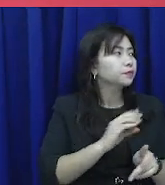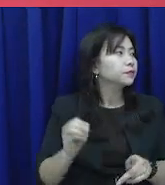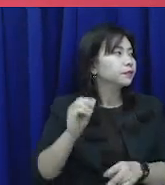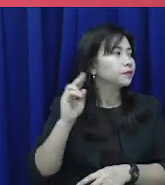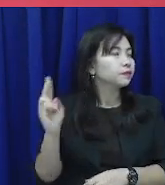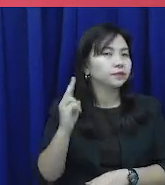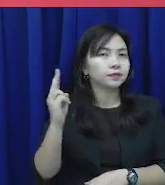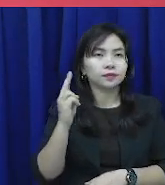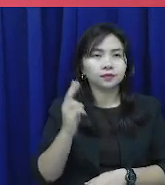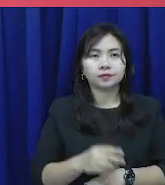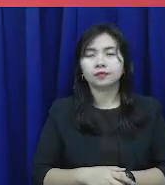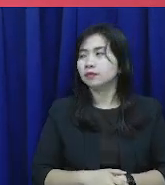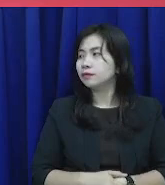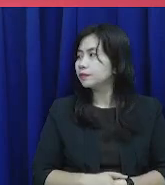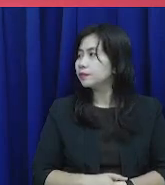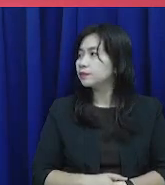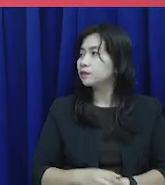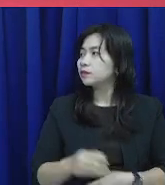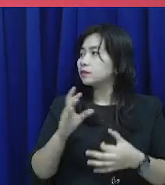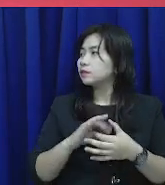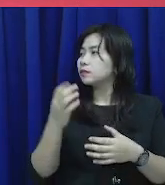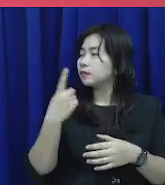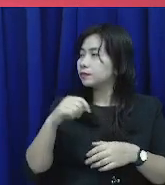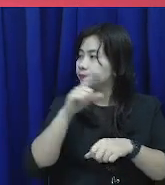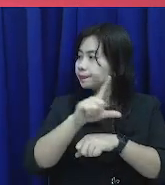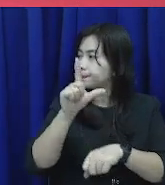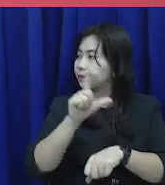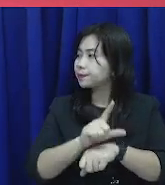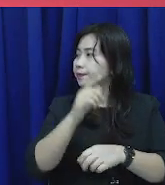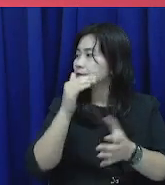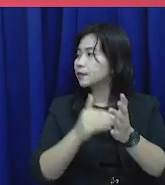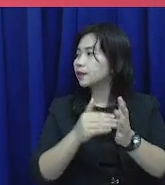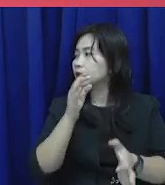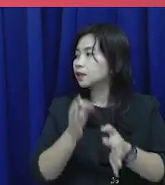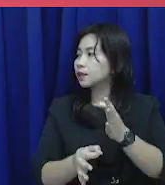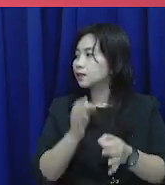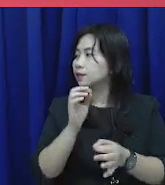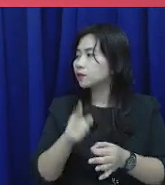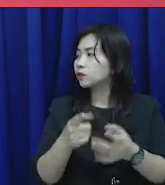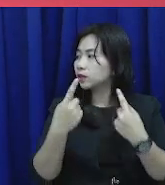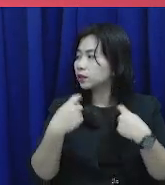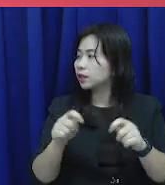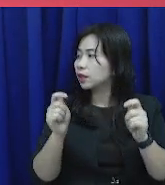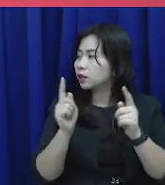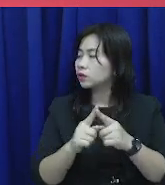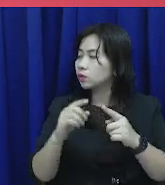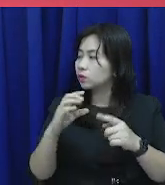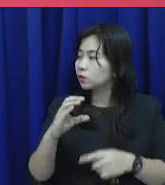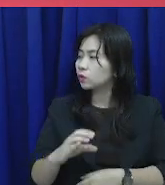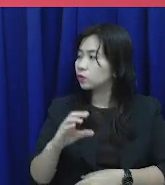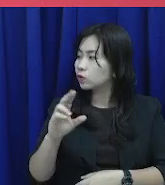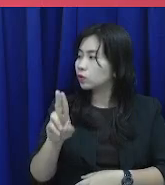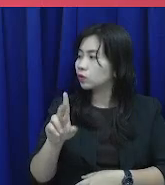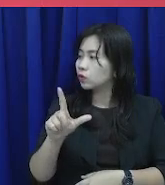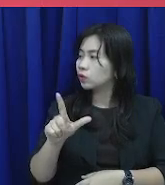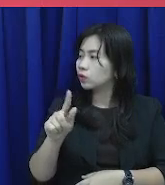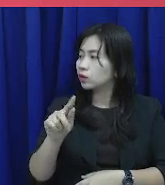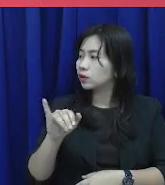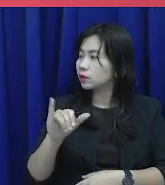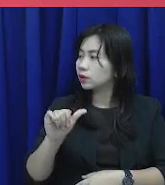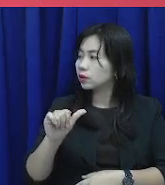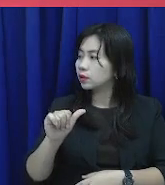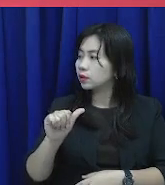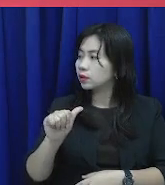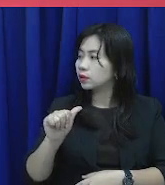and use of the land if you're going to cultivate A land sabihin pini-prepare mo yan sa isang paggamit Now